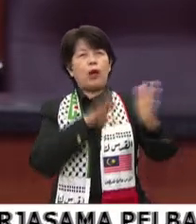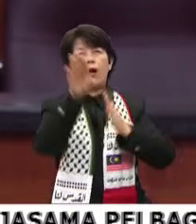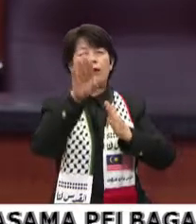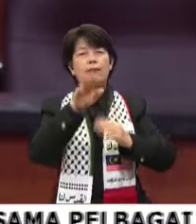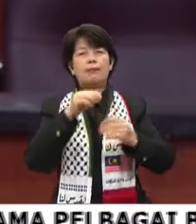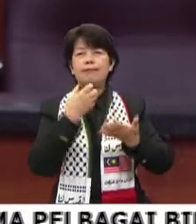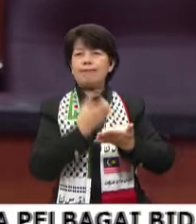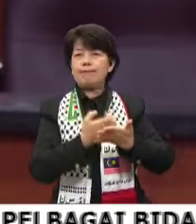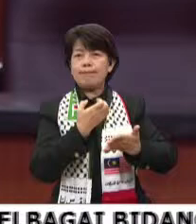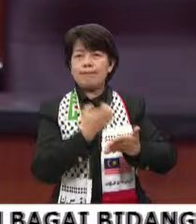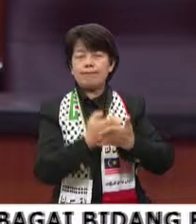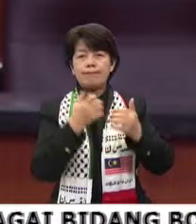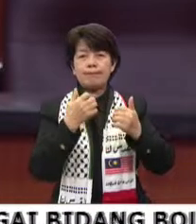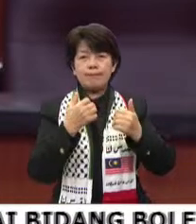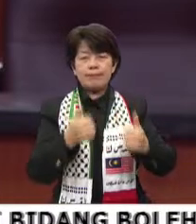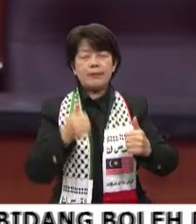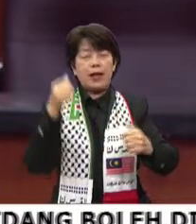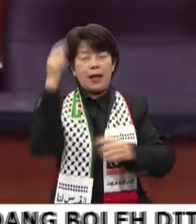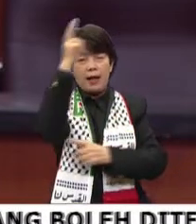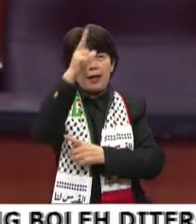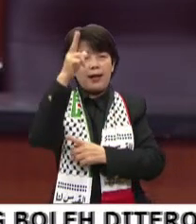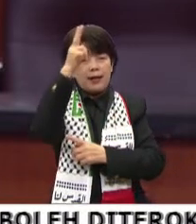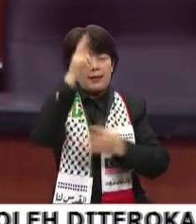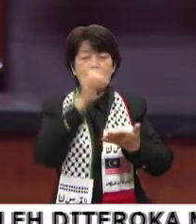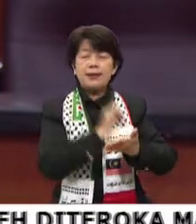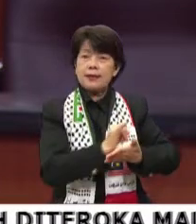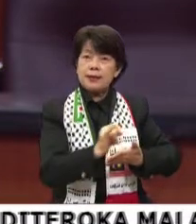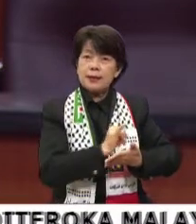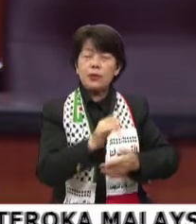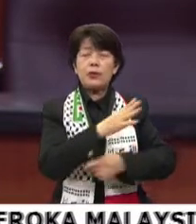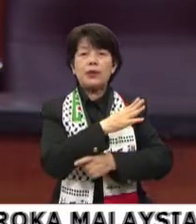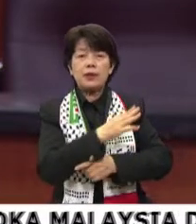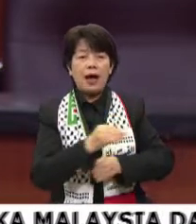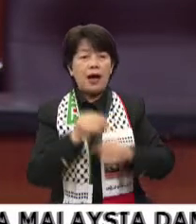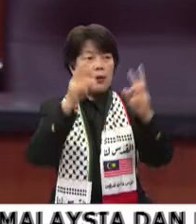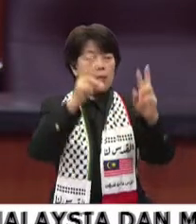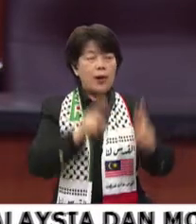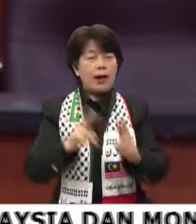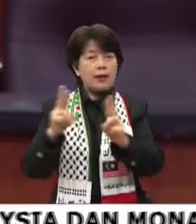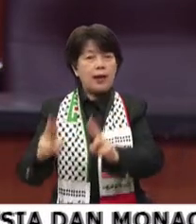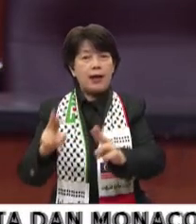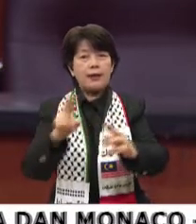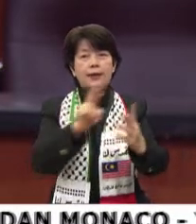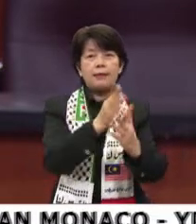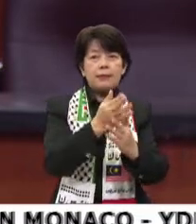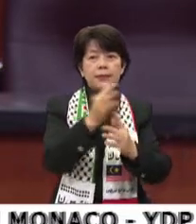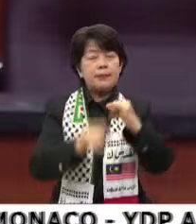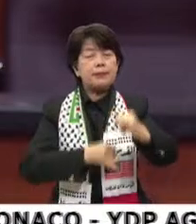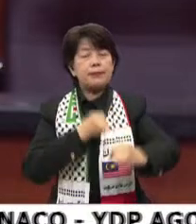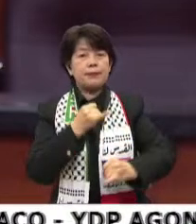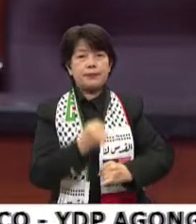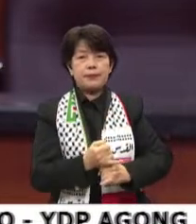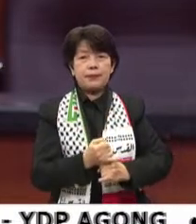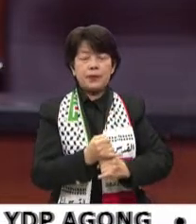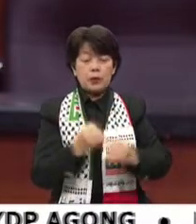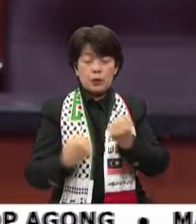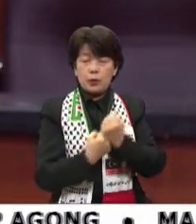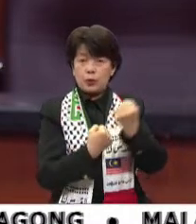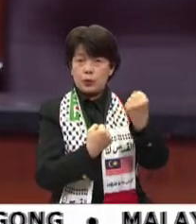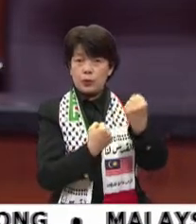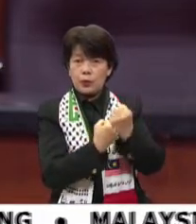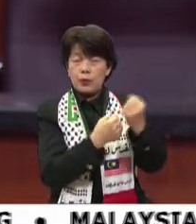melibatkan kerajaan industri rakyat dan masyarakat antarabangsa ini disokong oleh prinsip